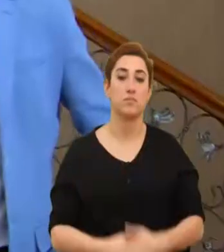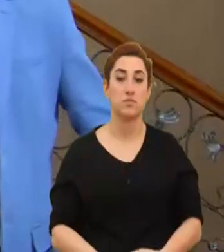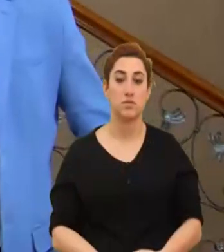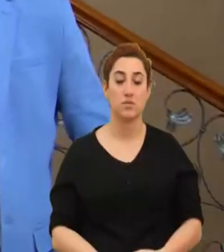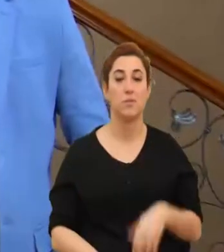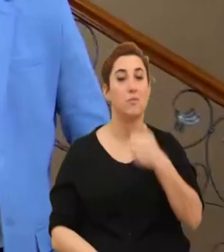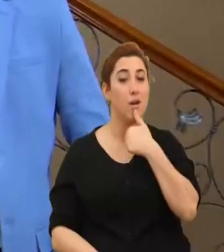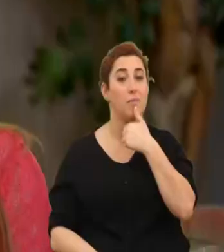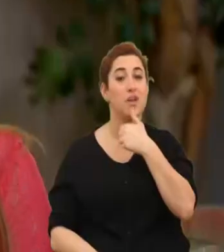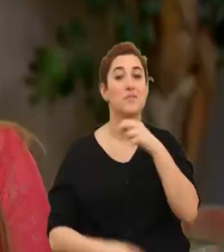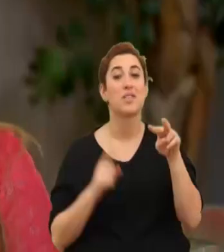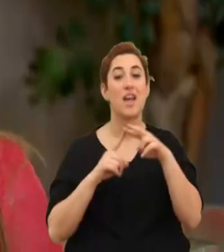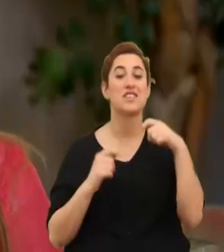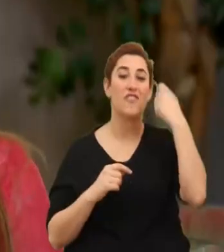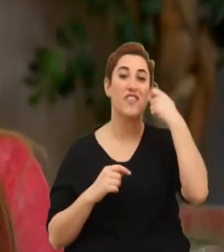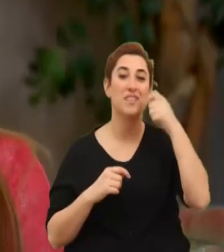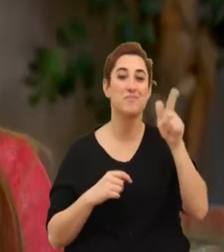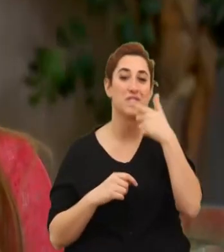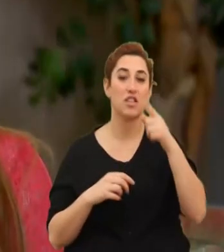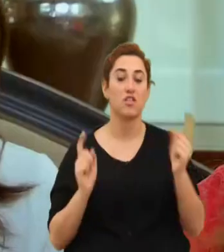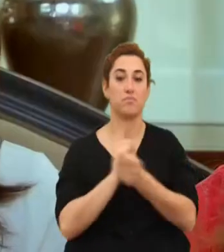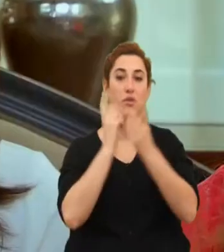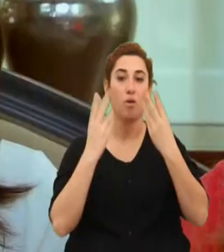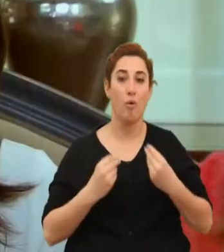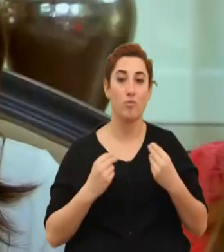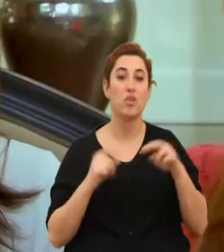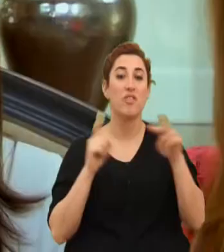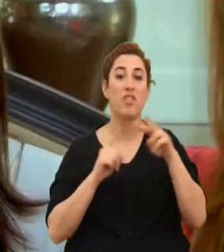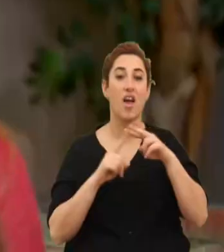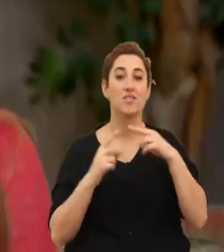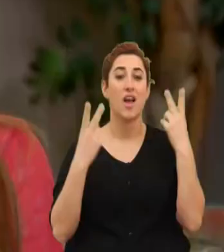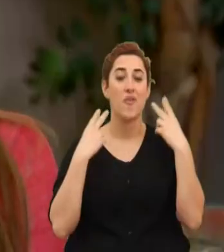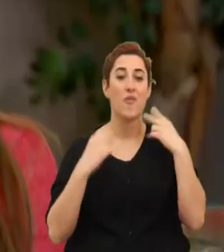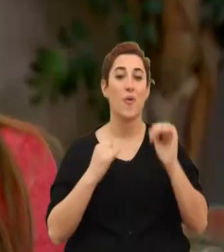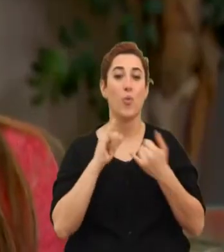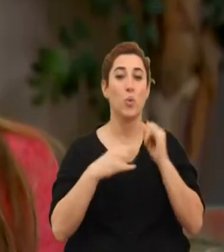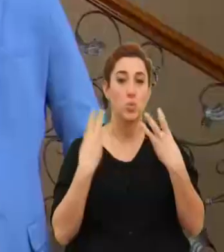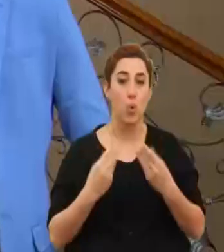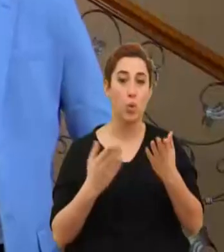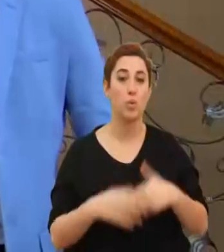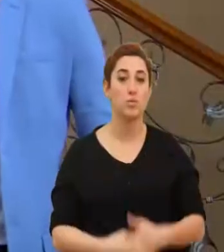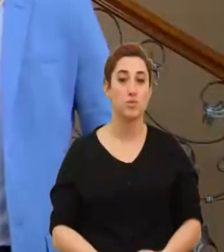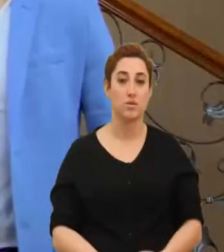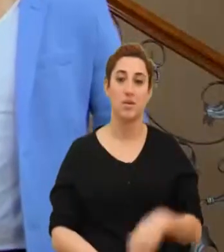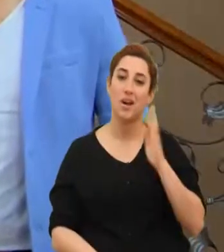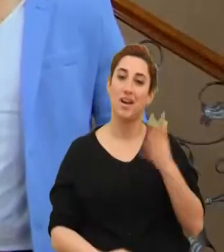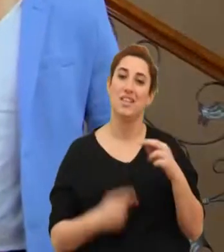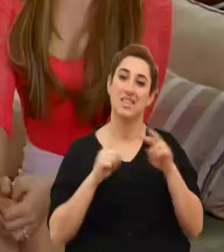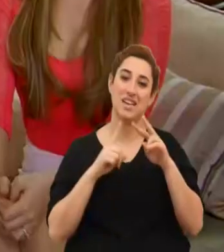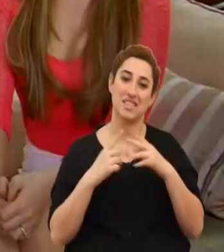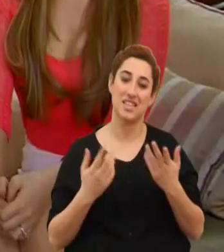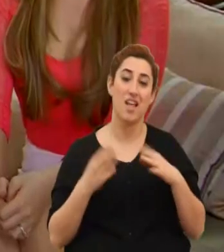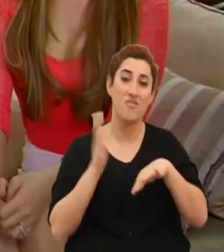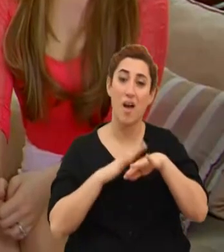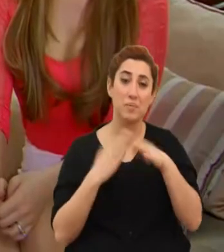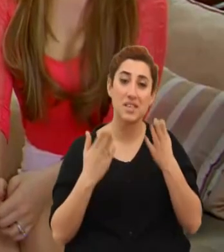olacakmış. Babişkom'la Nazlı film setinde karşılaşmışlar. Nazlı aktrist oluyormuş. Ama Nazlı